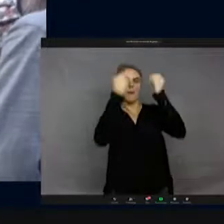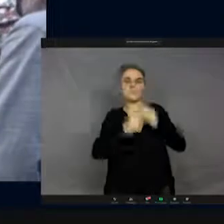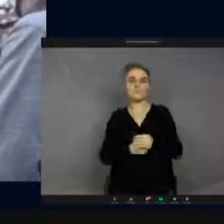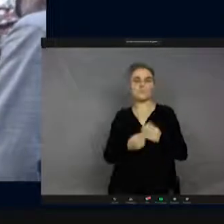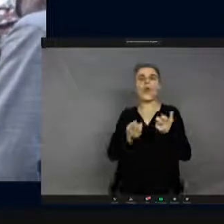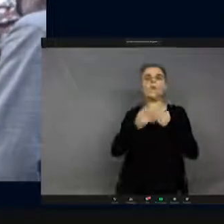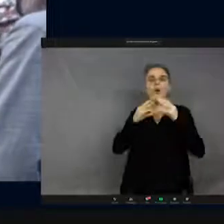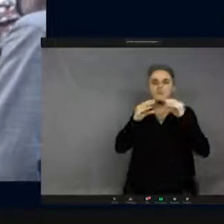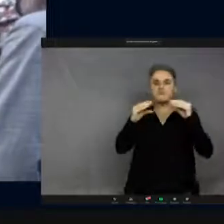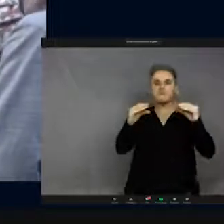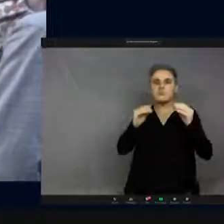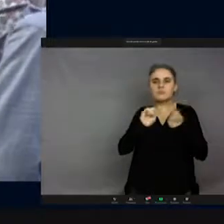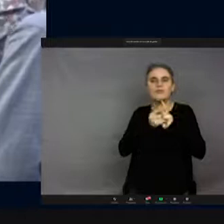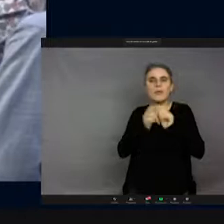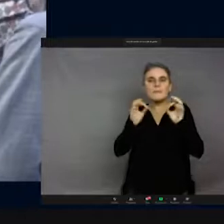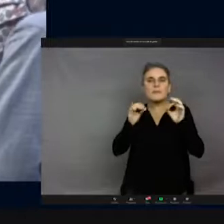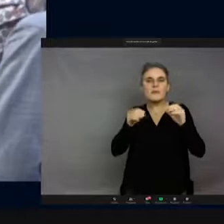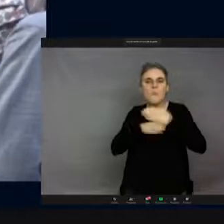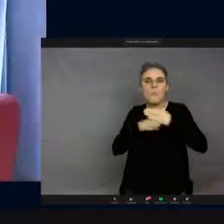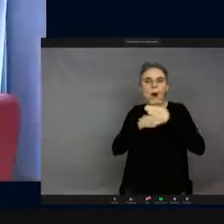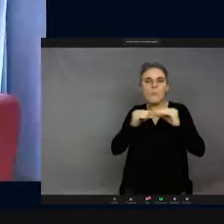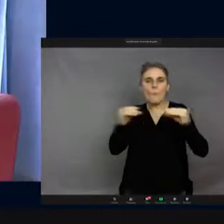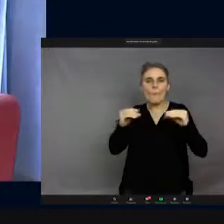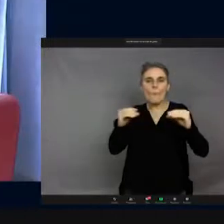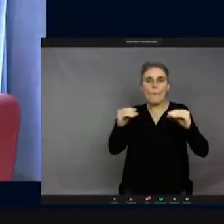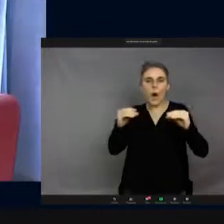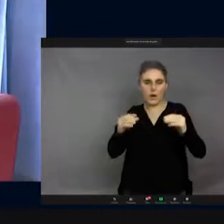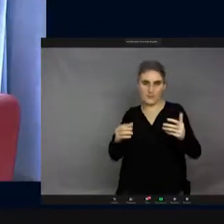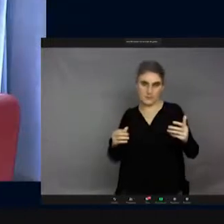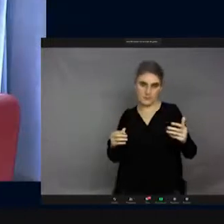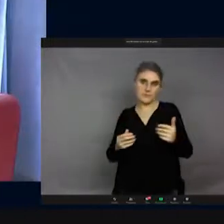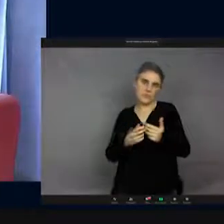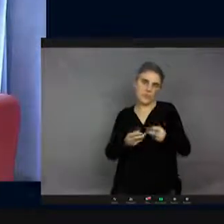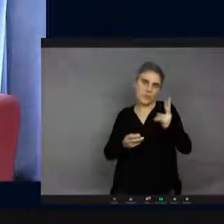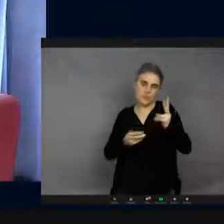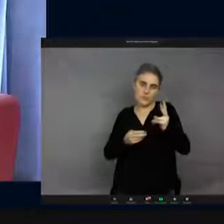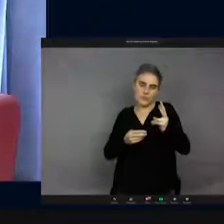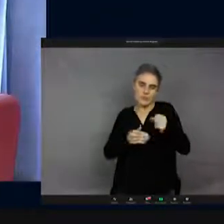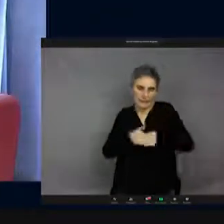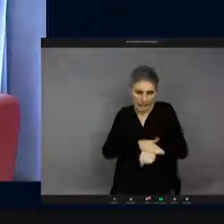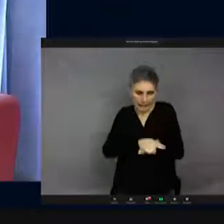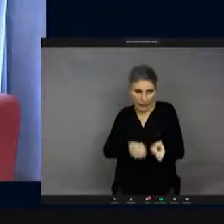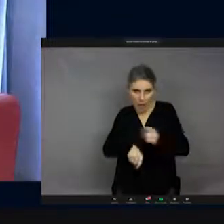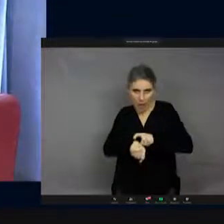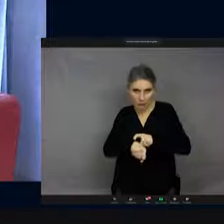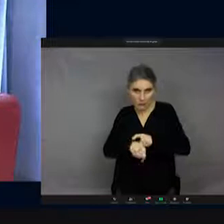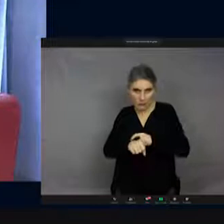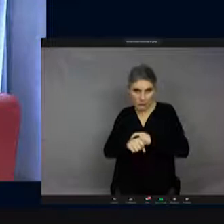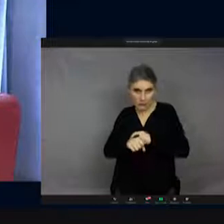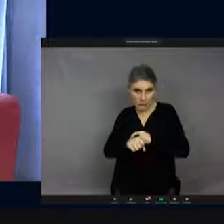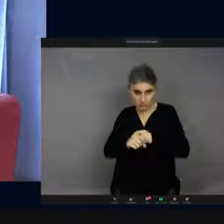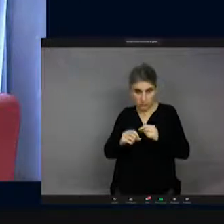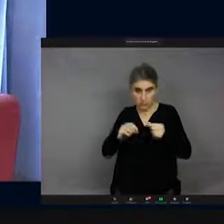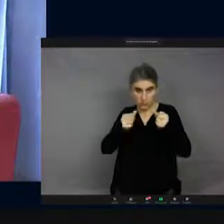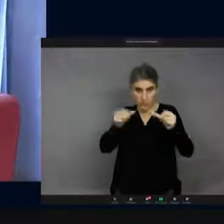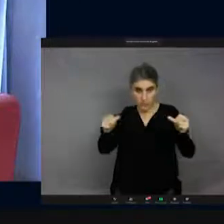là, c'est plutôt de l'inné d'être une tige. On est tige. Après, le comportement de la tige peut être